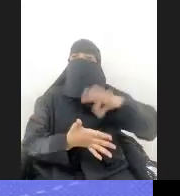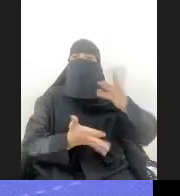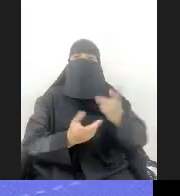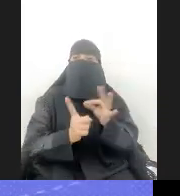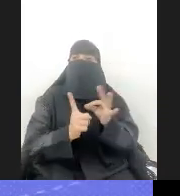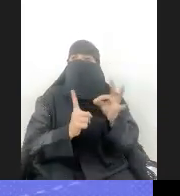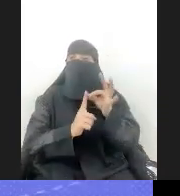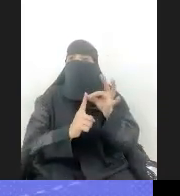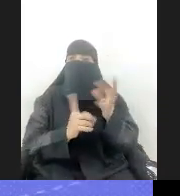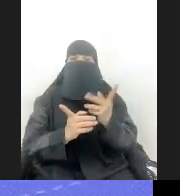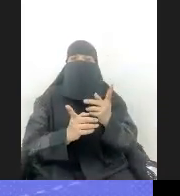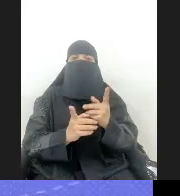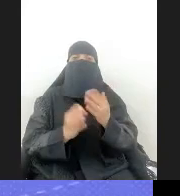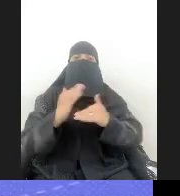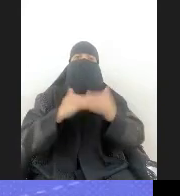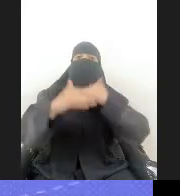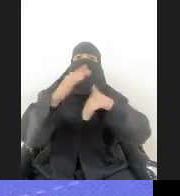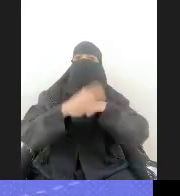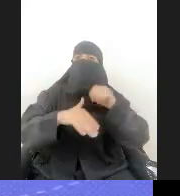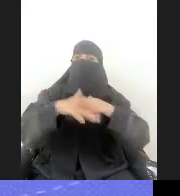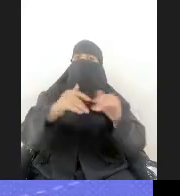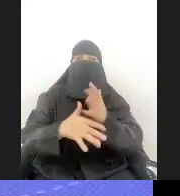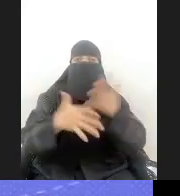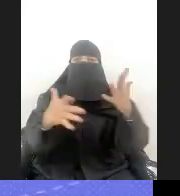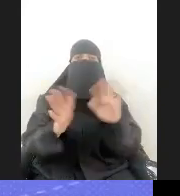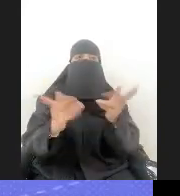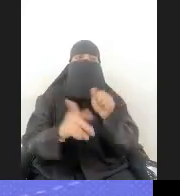الناس في أي قطاع وفي أي مكان كان.